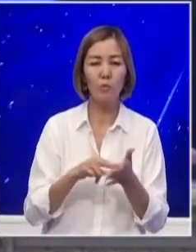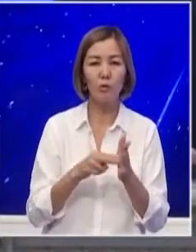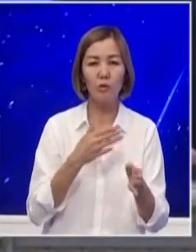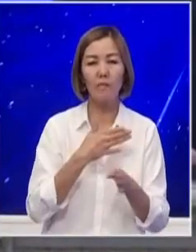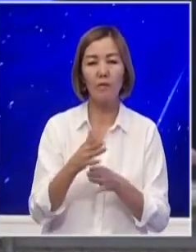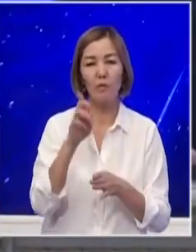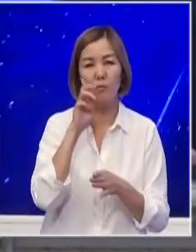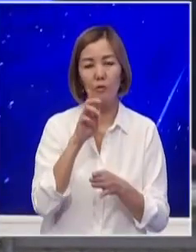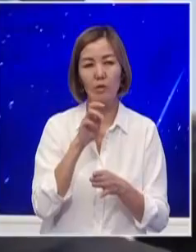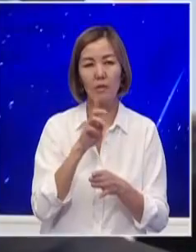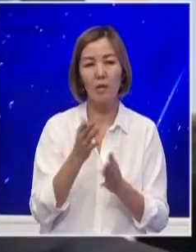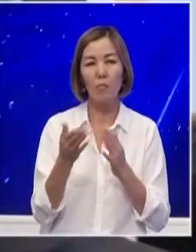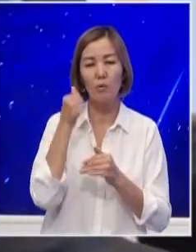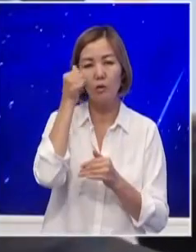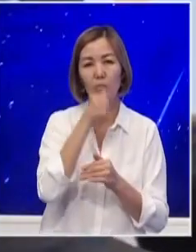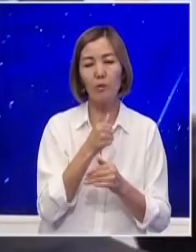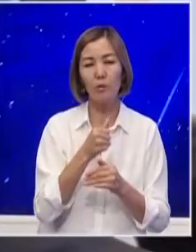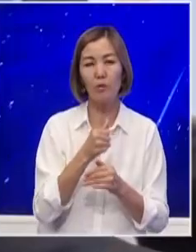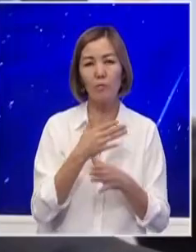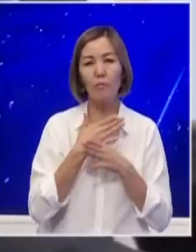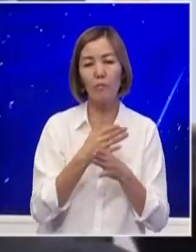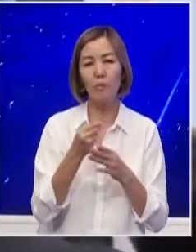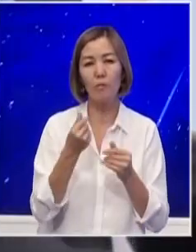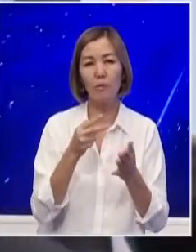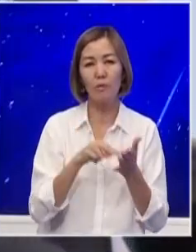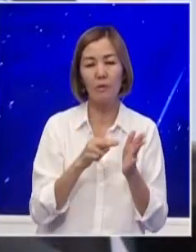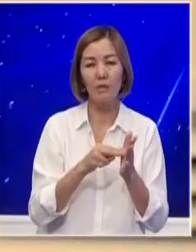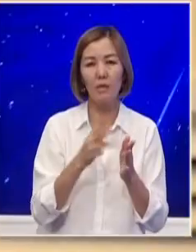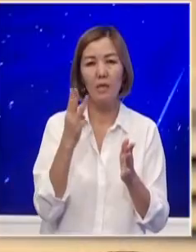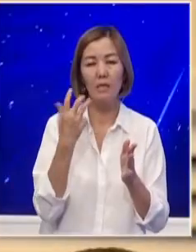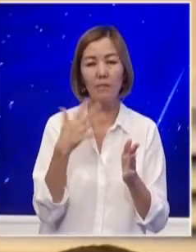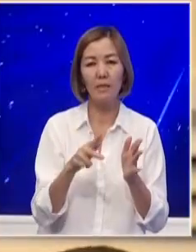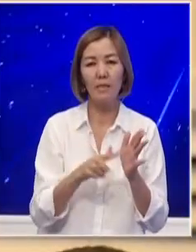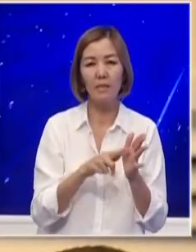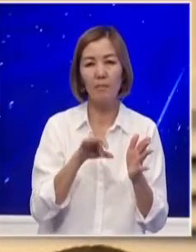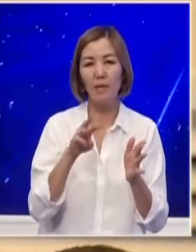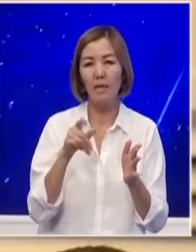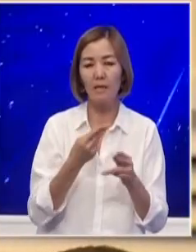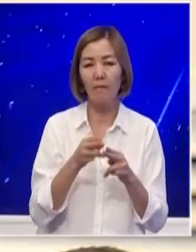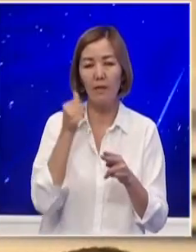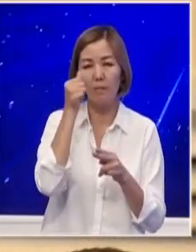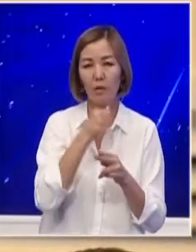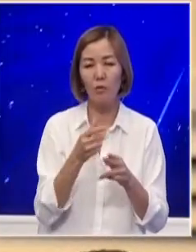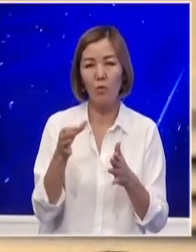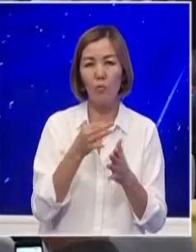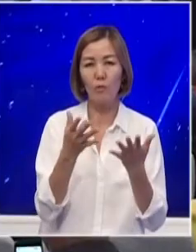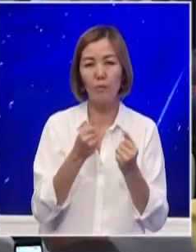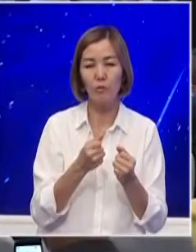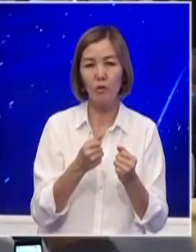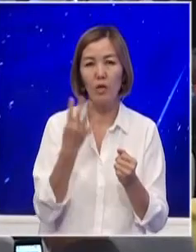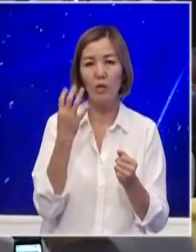выделенный государством. Если в прошлом году сумма финансирования составила 357 миллиардов тенге, то в нынешнем область получила